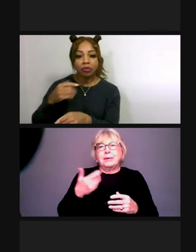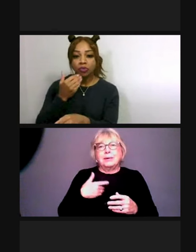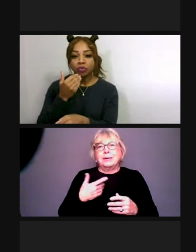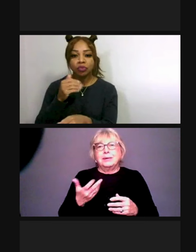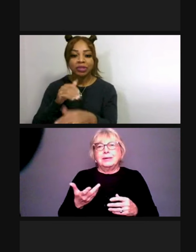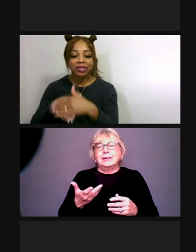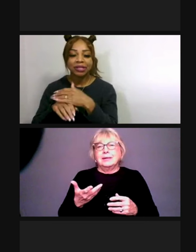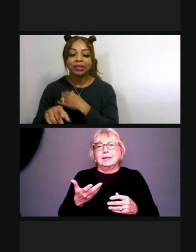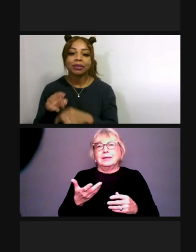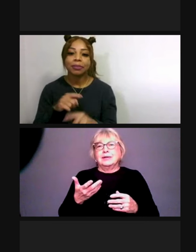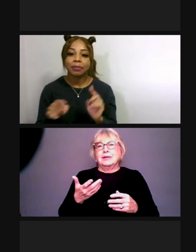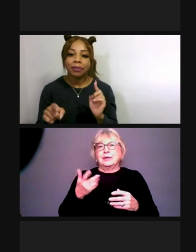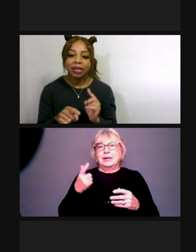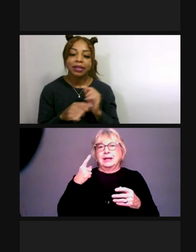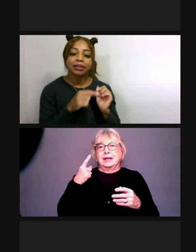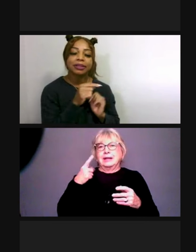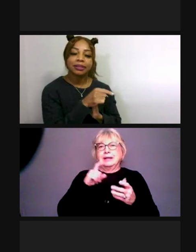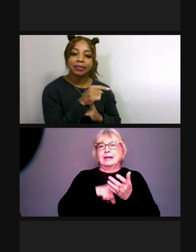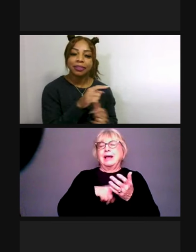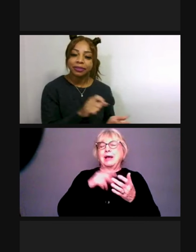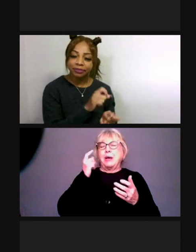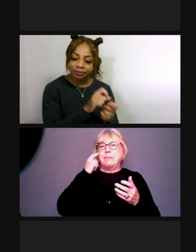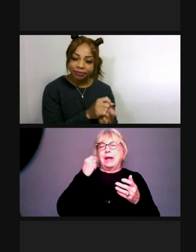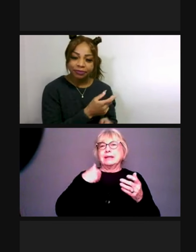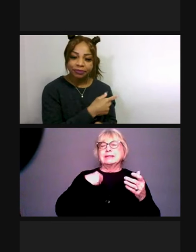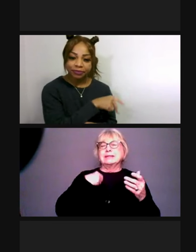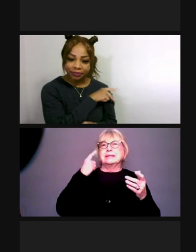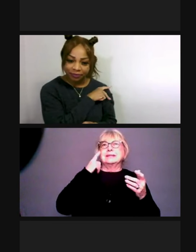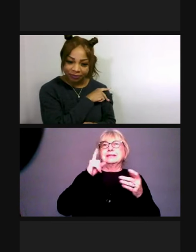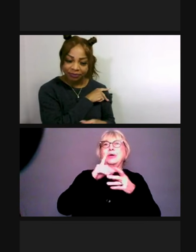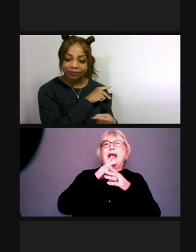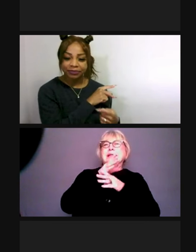lorsque nous pensions aux besoins en termes d'accessibilité.